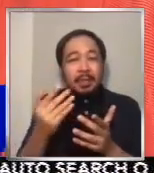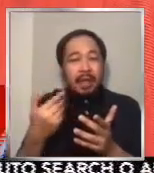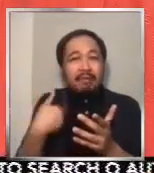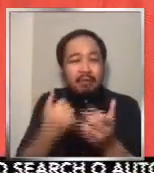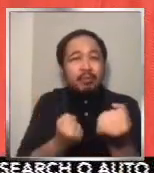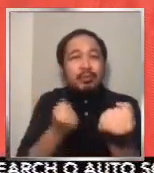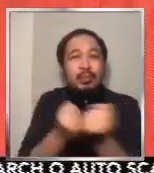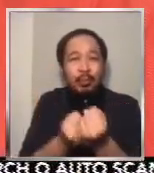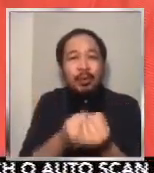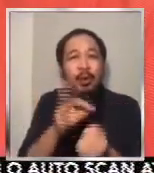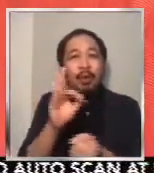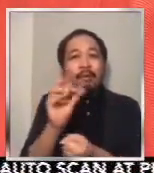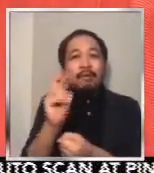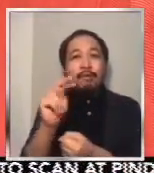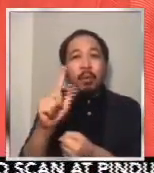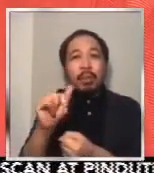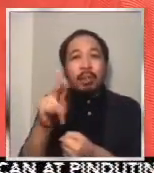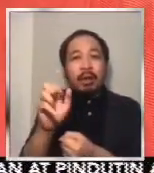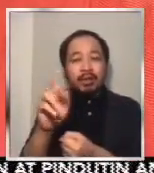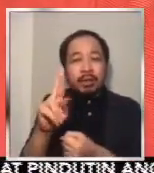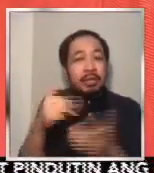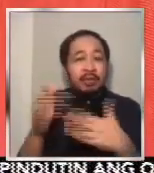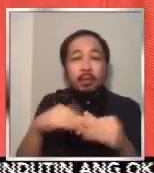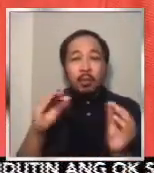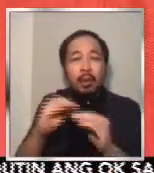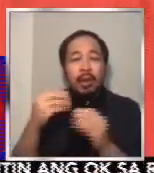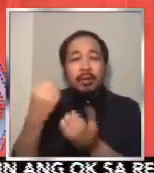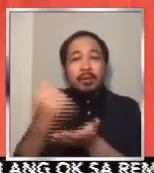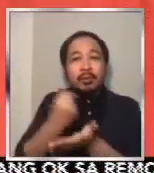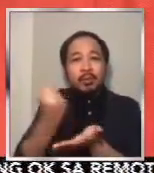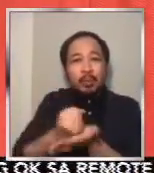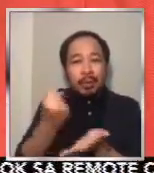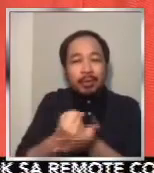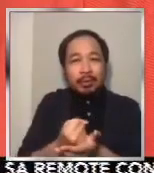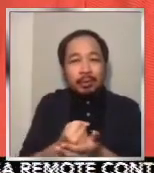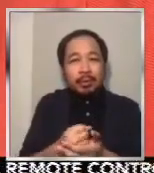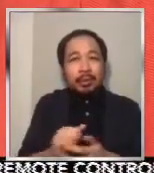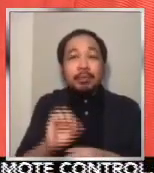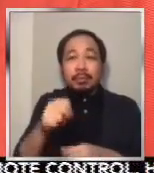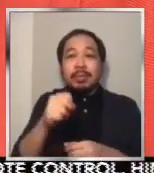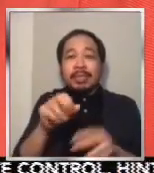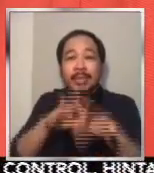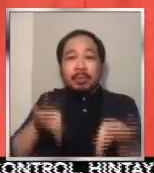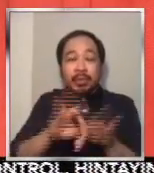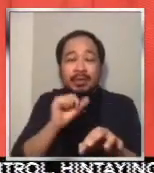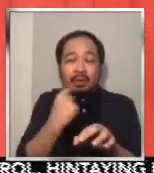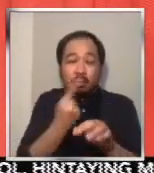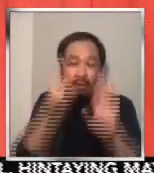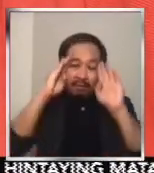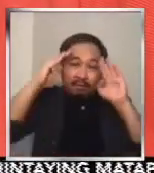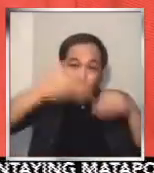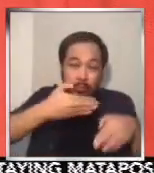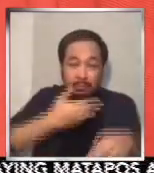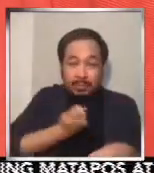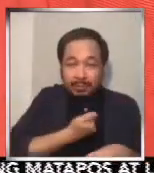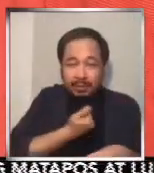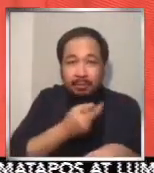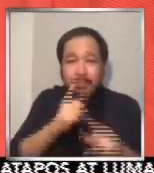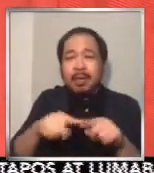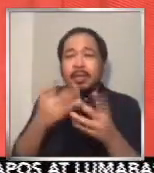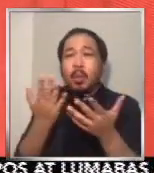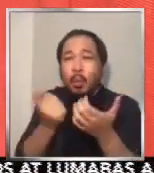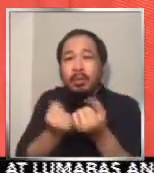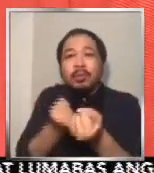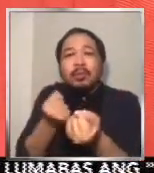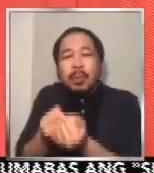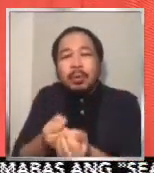kaya lang nga po, hindi na po yung para sa sarili nyo, kundi para din po sa mga anak nyo at apo. May pag-asa po kasi